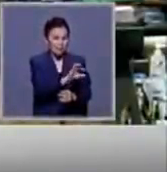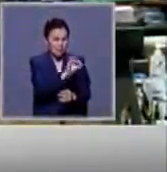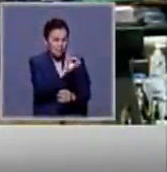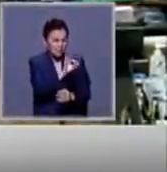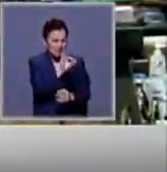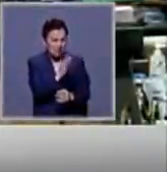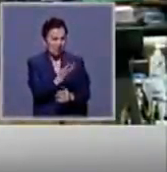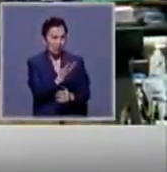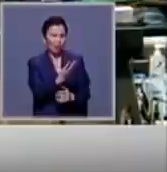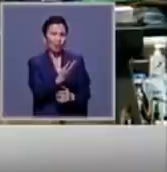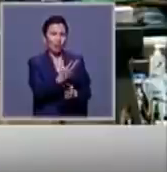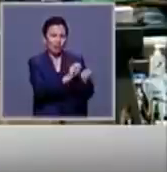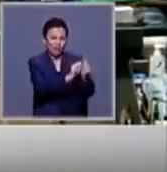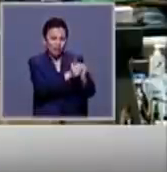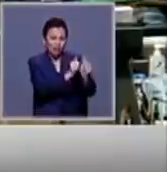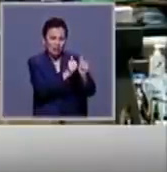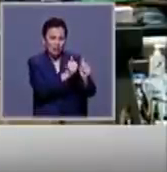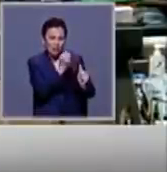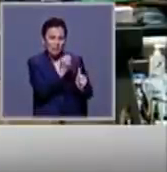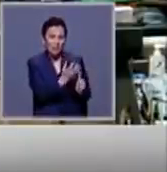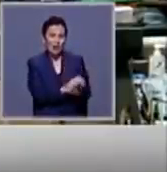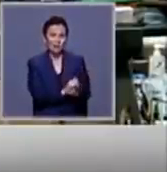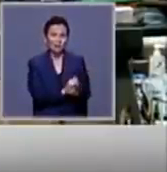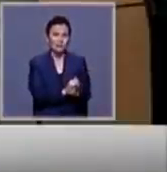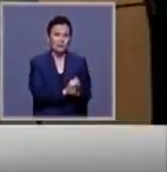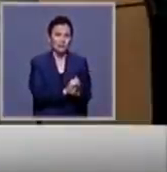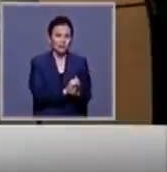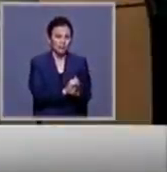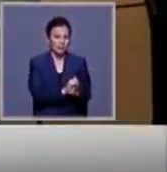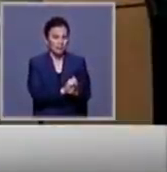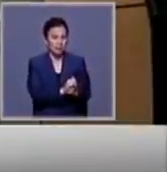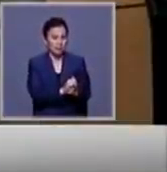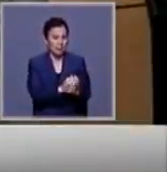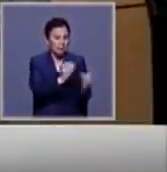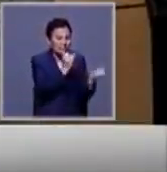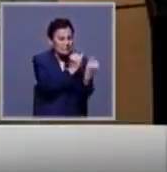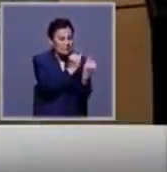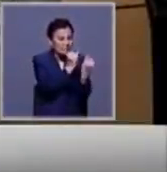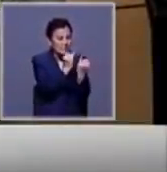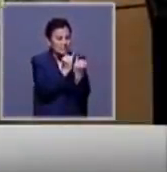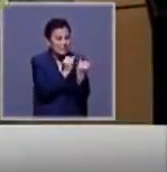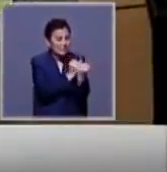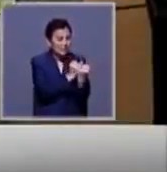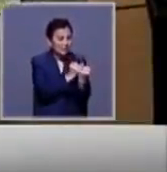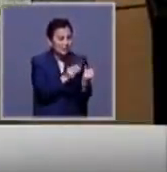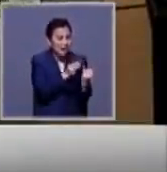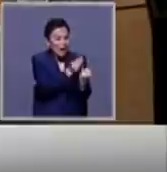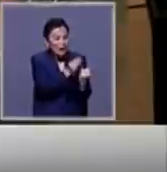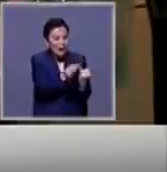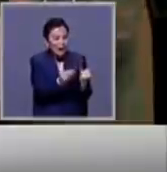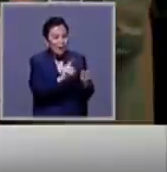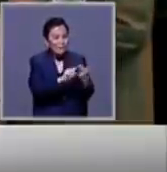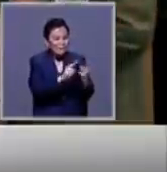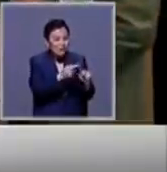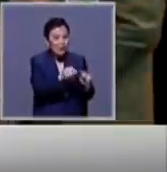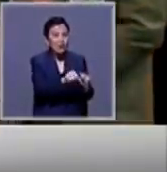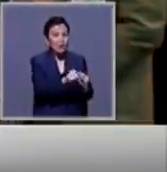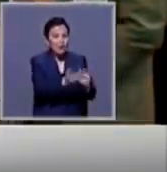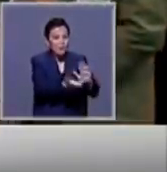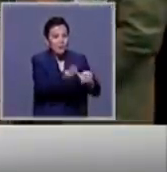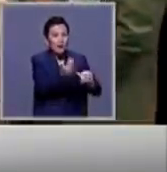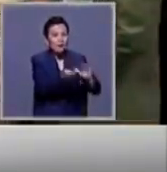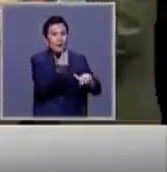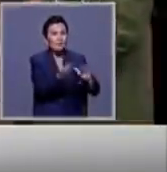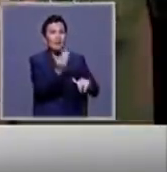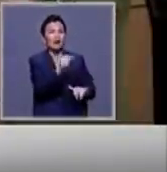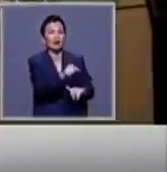ใบก็เลือกบล็อกโหวตกันเองเนี่ยโหวตกันเองในกลุ่มอาชีพตัวเองใช่ป่ะมันก็แห่เข้าไปสมมุติแห่ไปส